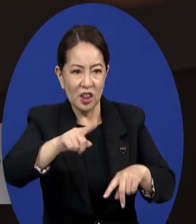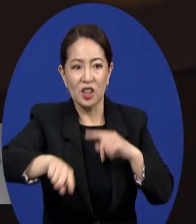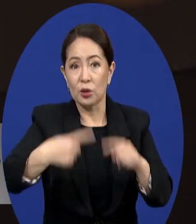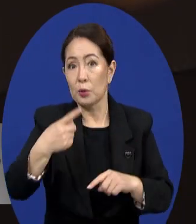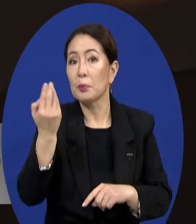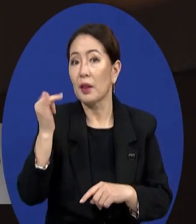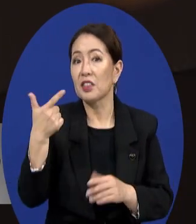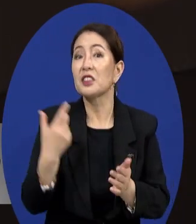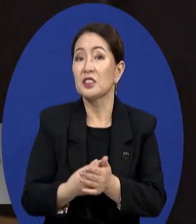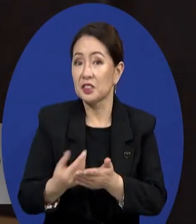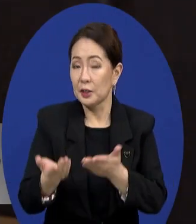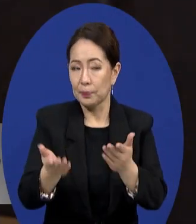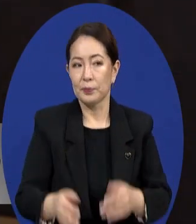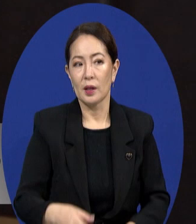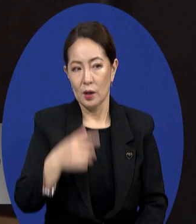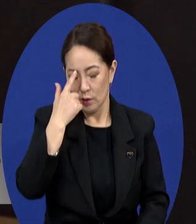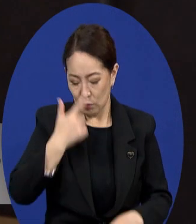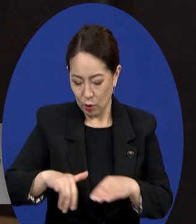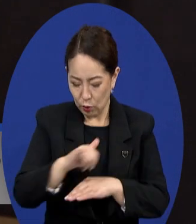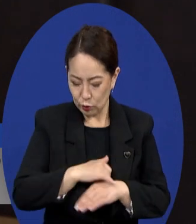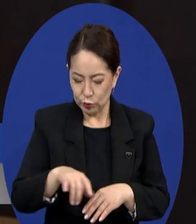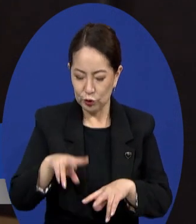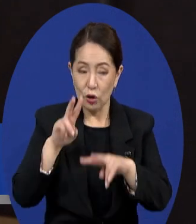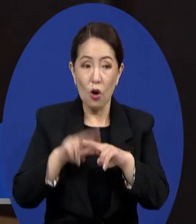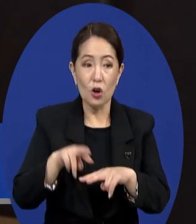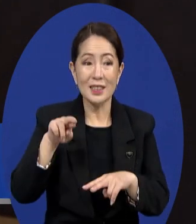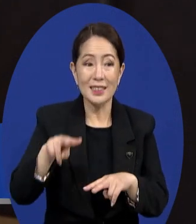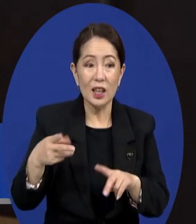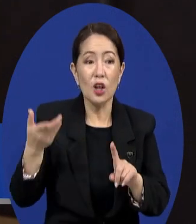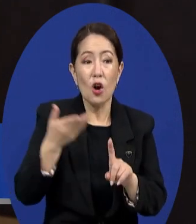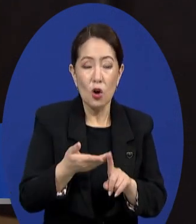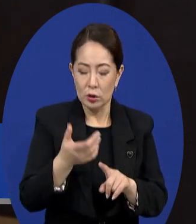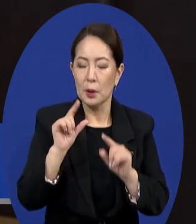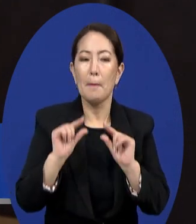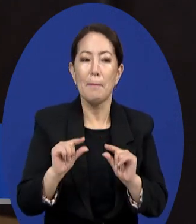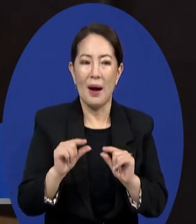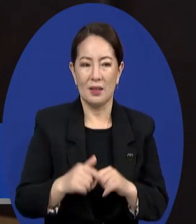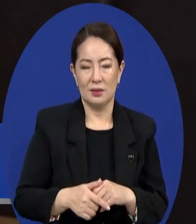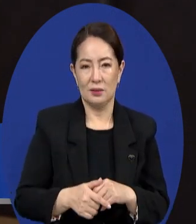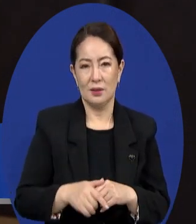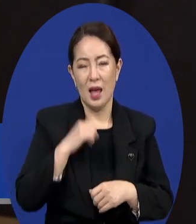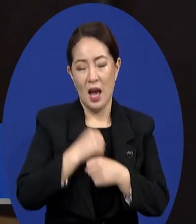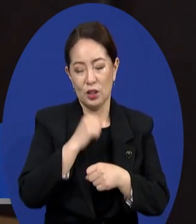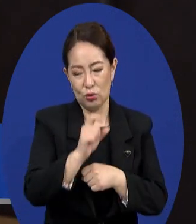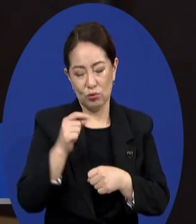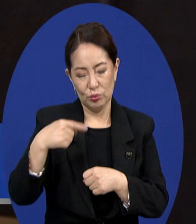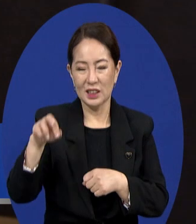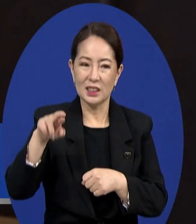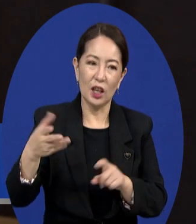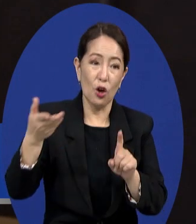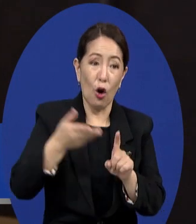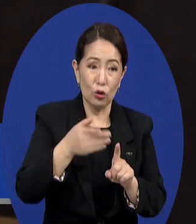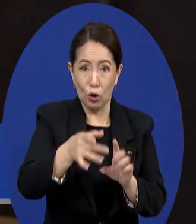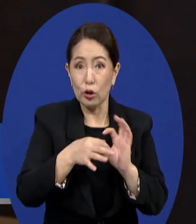жишээ байна. Монгол улсад бол хорхил ангадуулах болох статистик үзүүлэл бол маш бага байдаг. Албан тушаалтнуудад ялангууд болж байгаа хэлбэр